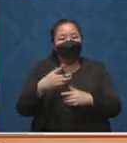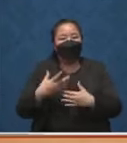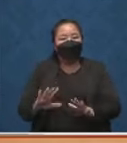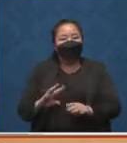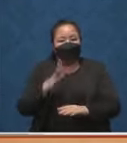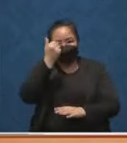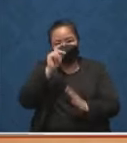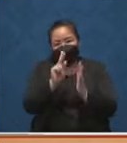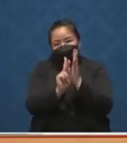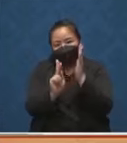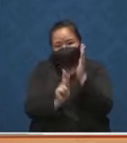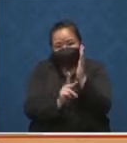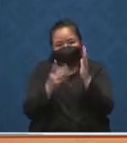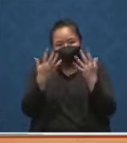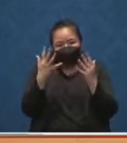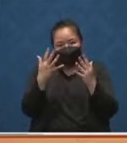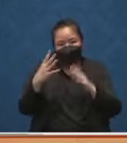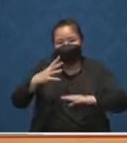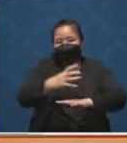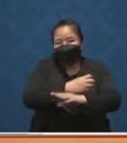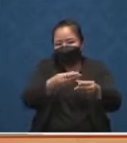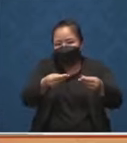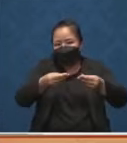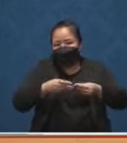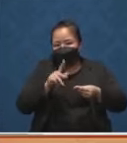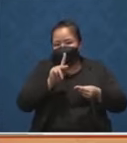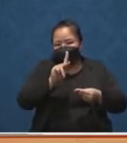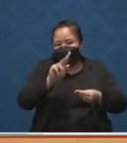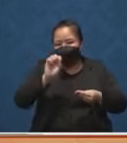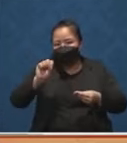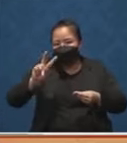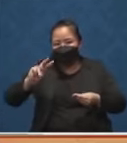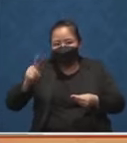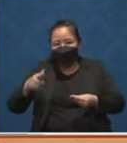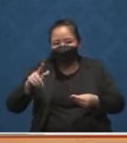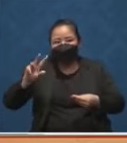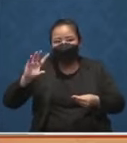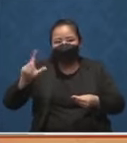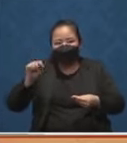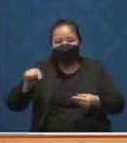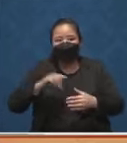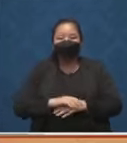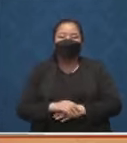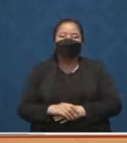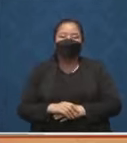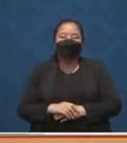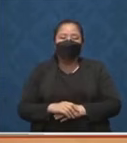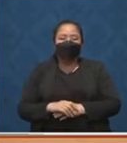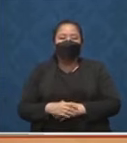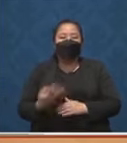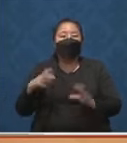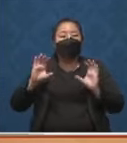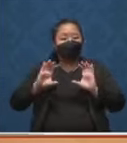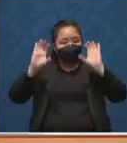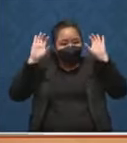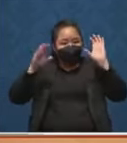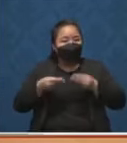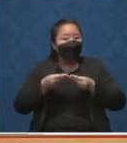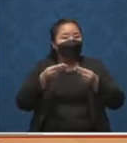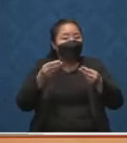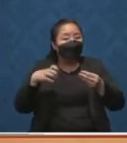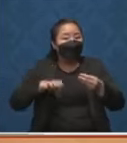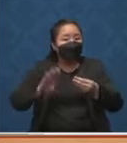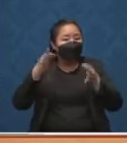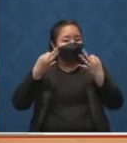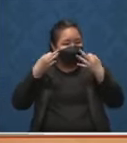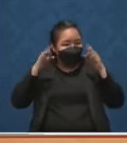ราไม่มีกฎหมายเขามอบอำนาจให้กสทช.นะครับแต่ในส่วนเรื่องเชิงนโยบายเนี่ยผมเรียนว่ารัฐบาลให้สิทธิเสรีภาพกับเอกชน